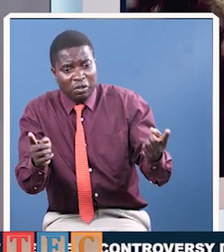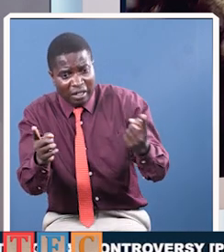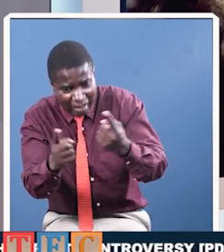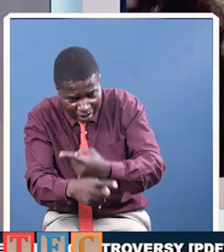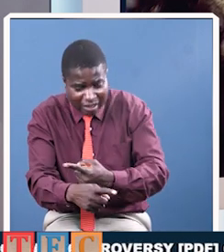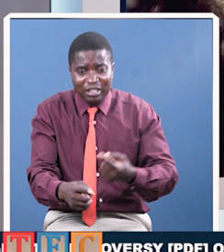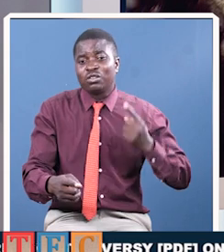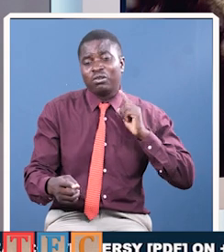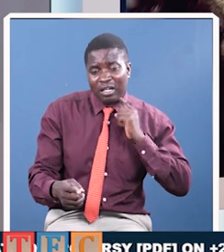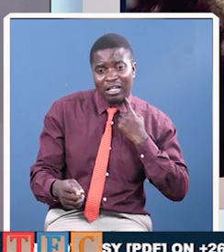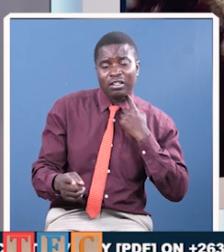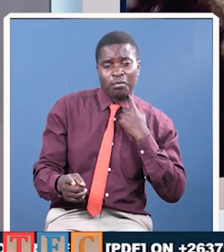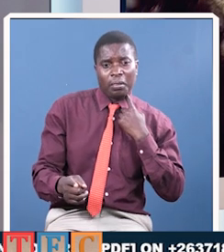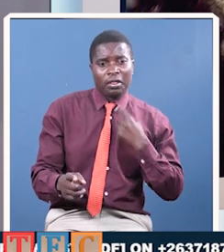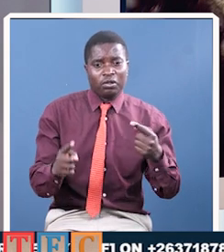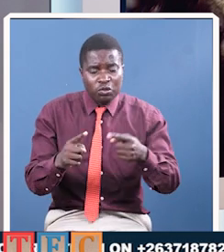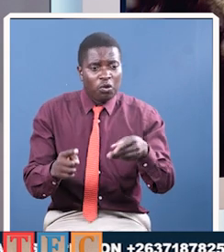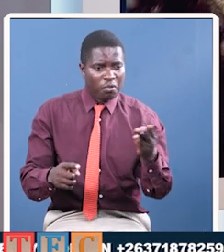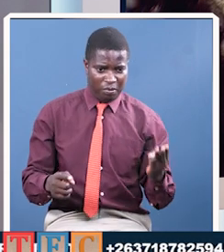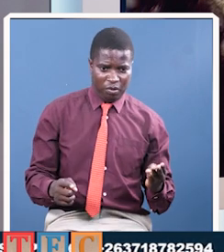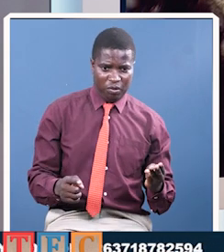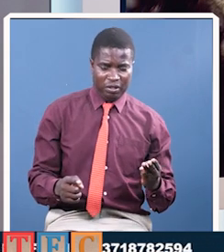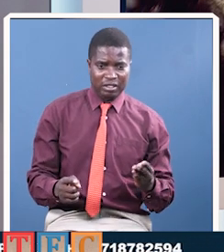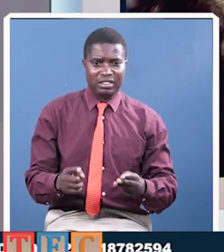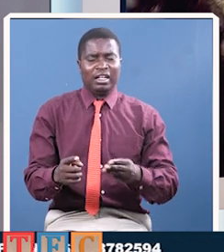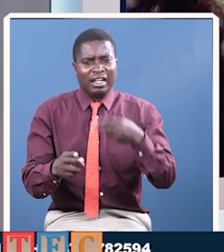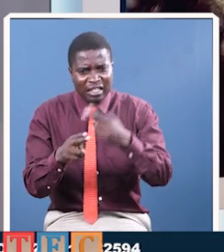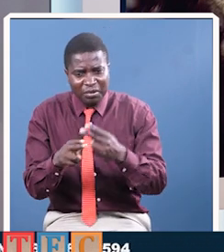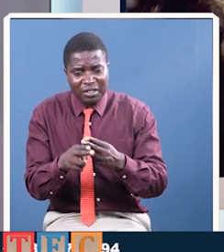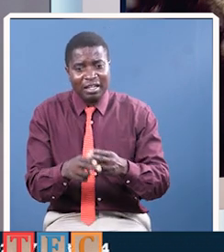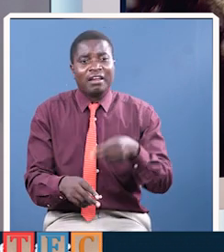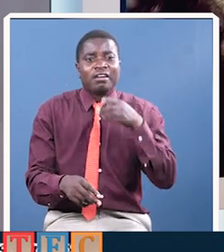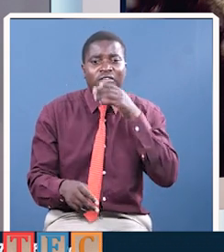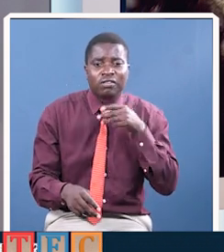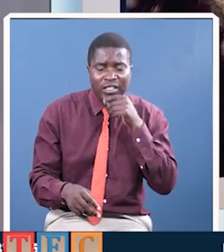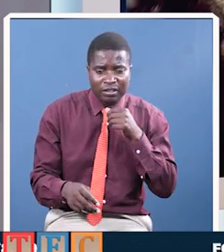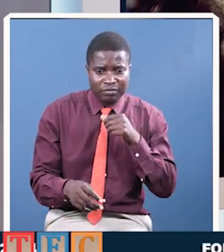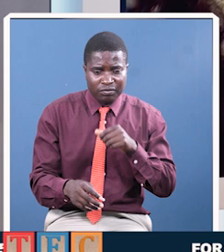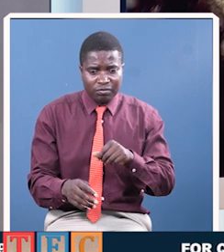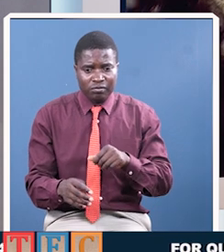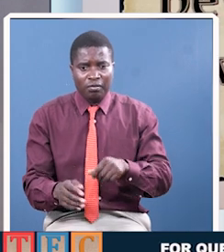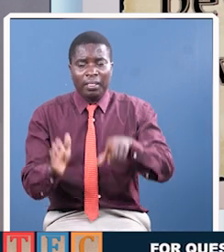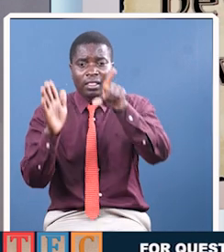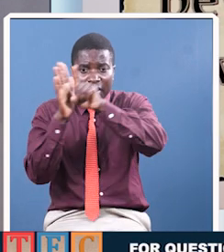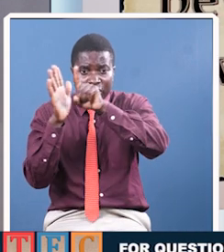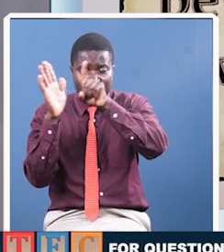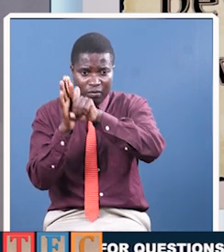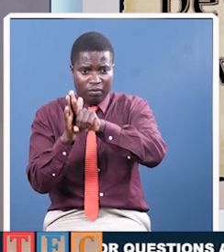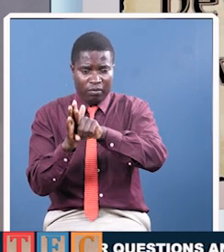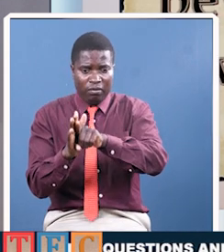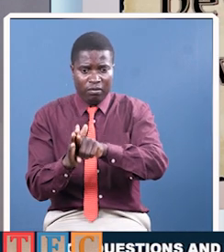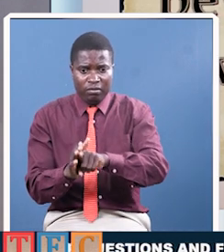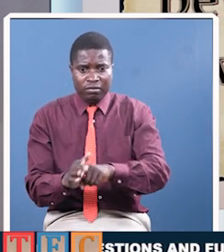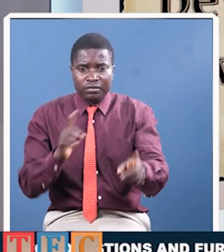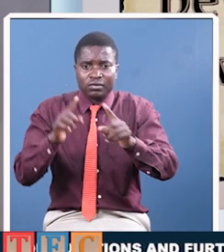apiwa zita rimweya madzibaba Deuteronomio kuti arasise vanhu. So ukazoverenga inotaura imwe nganga ipapo inonzi